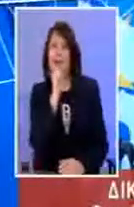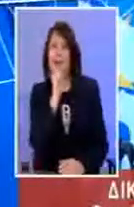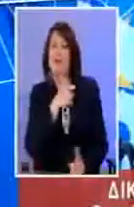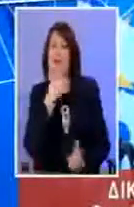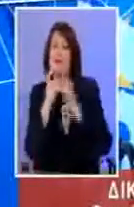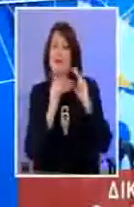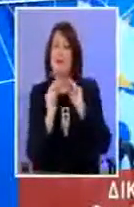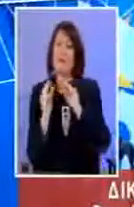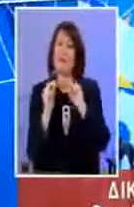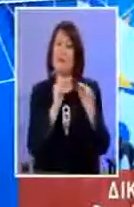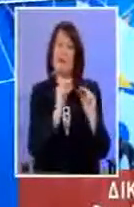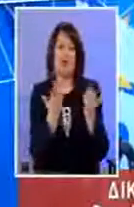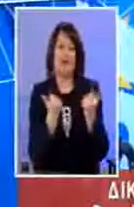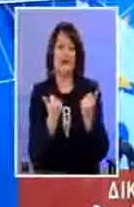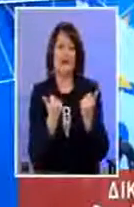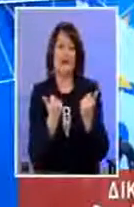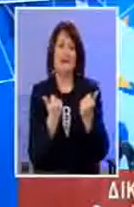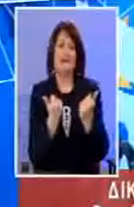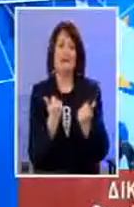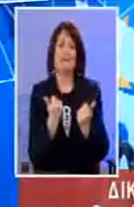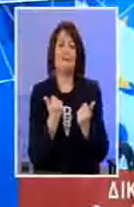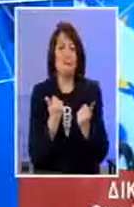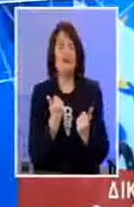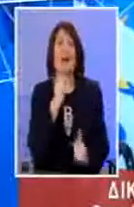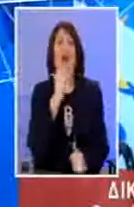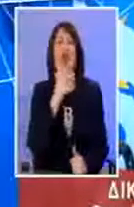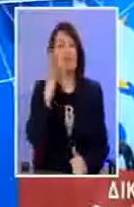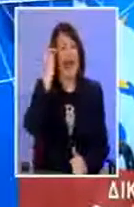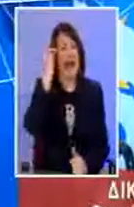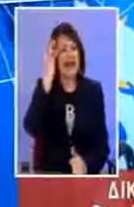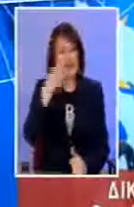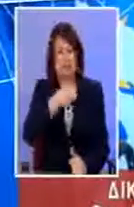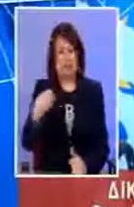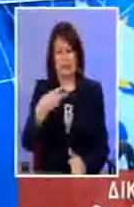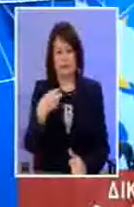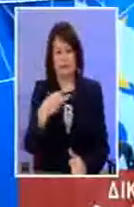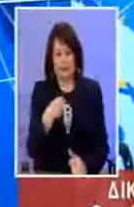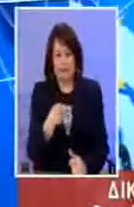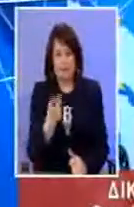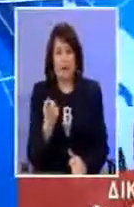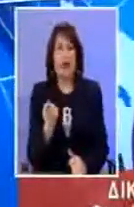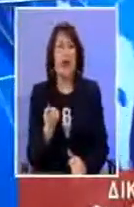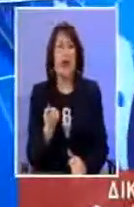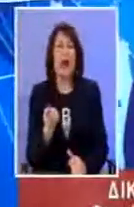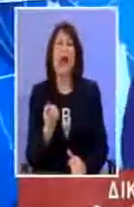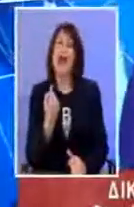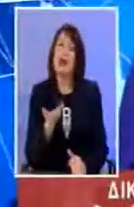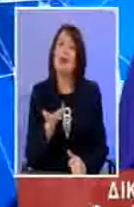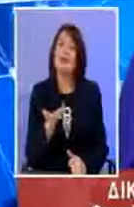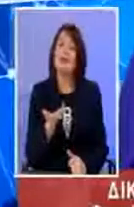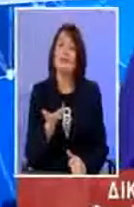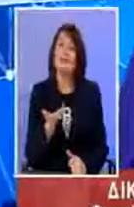λόγους πρόσβασης στη γαλλική γλώσσα, αλλά απ' την άλλη πλευρά καλύπτει